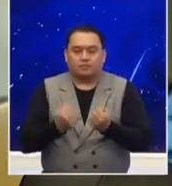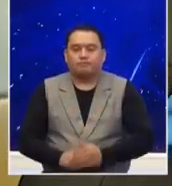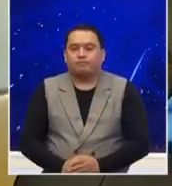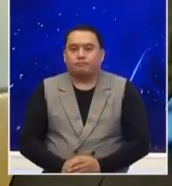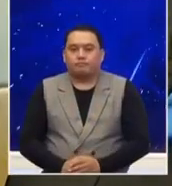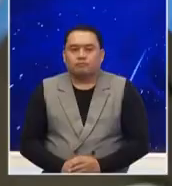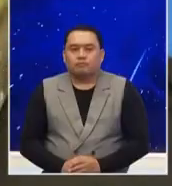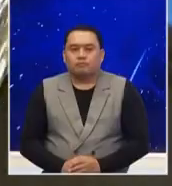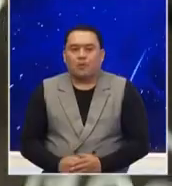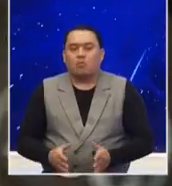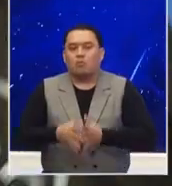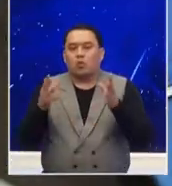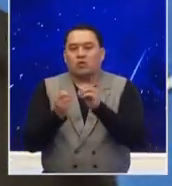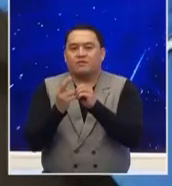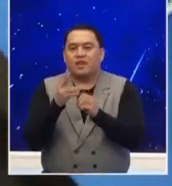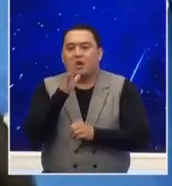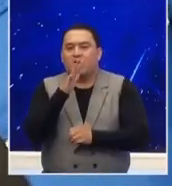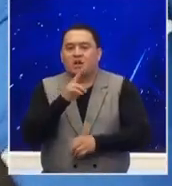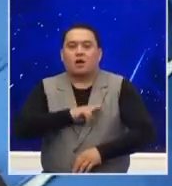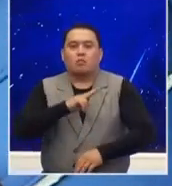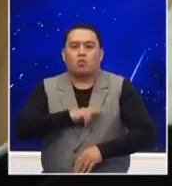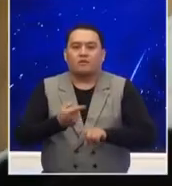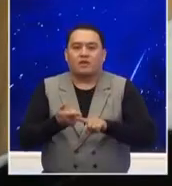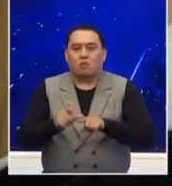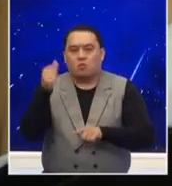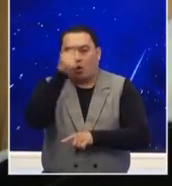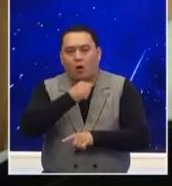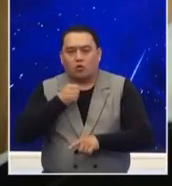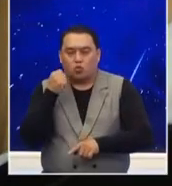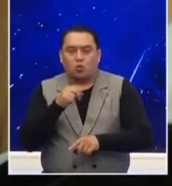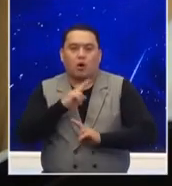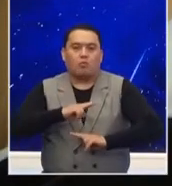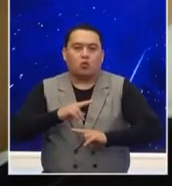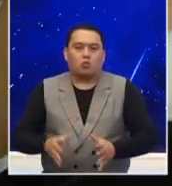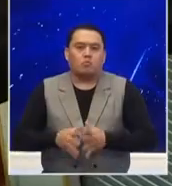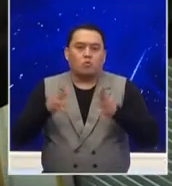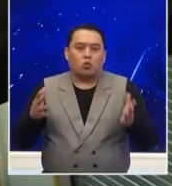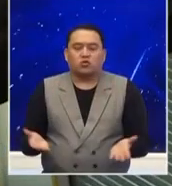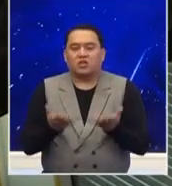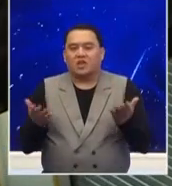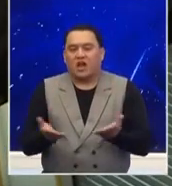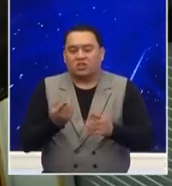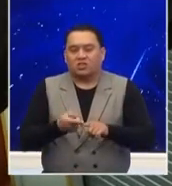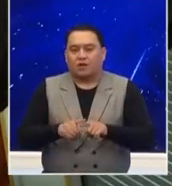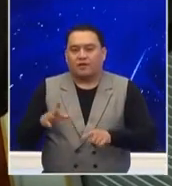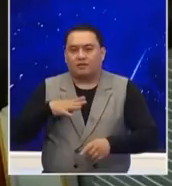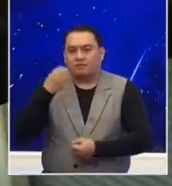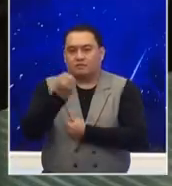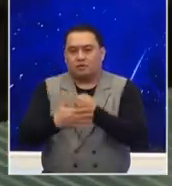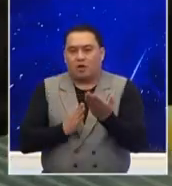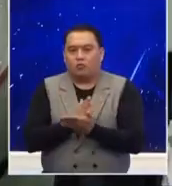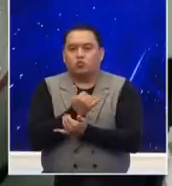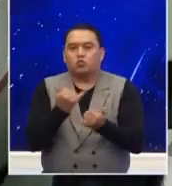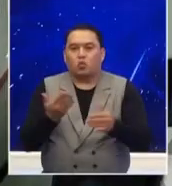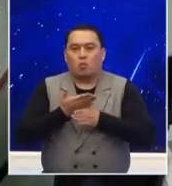Зарина Набиева больше 12 лет работает фельдшером. В этом году, признается она, работать стало гораздо легче. Все благодаря централизованному